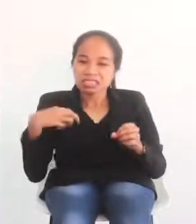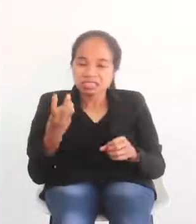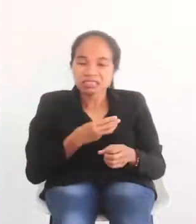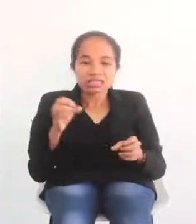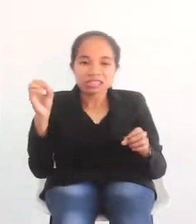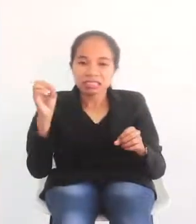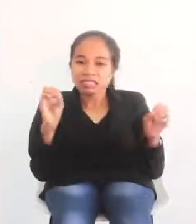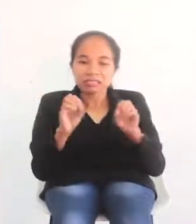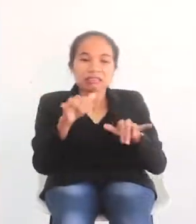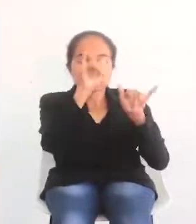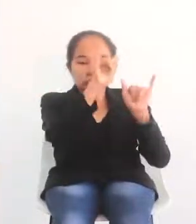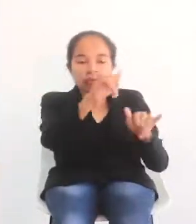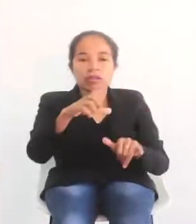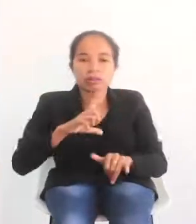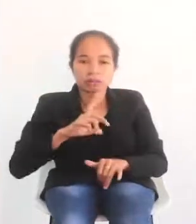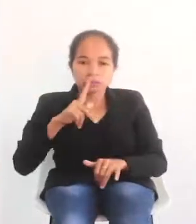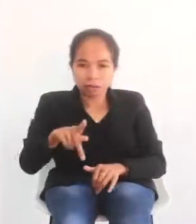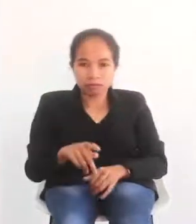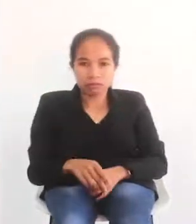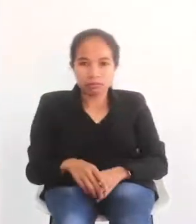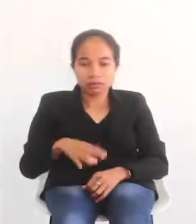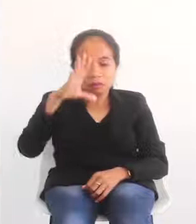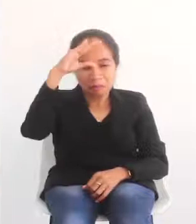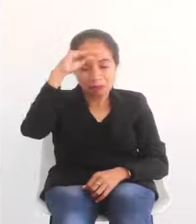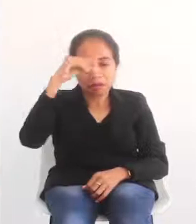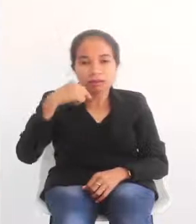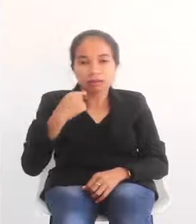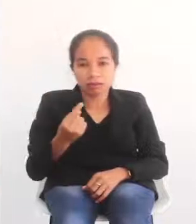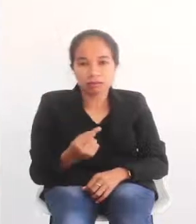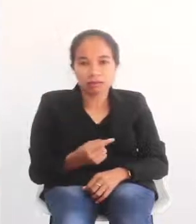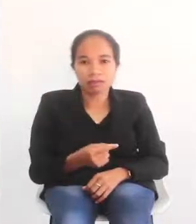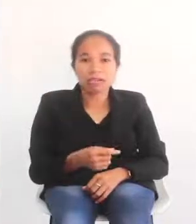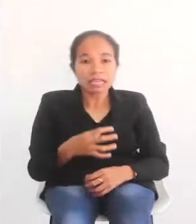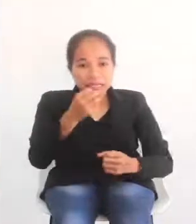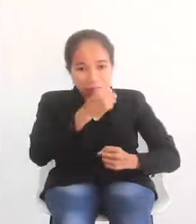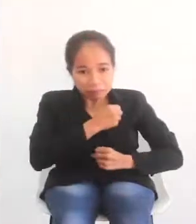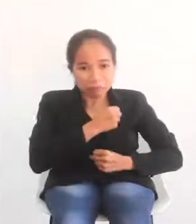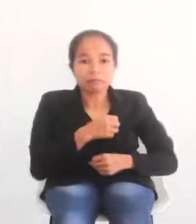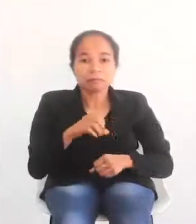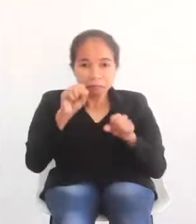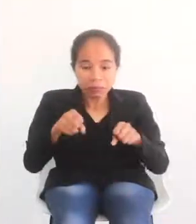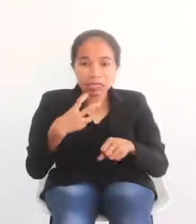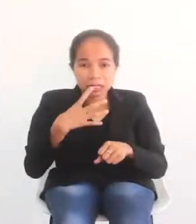tamavila pedro hatutan comandante bele hirus fali ita